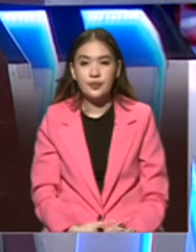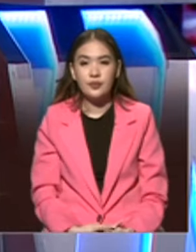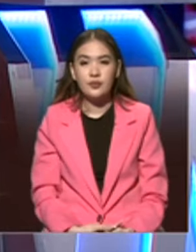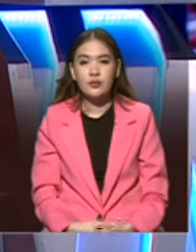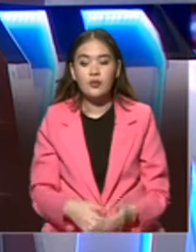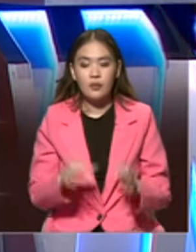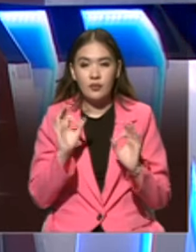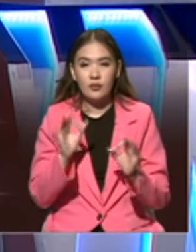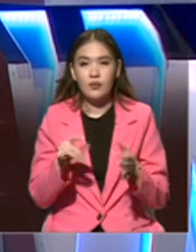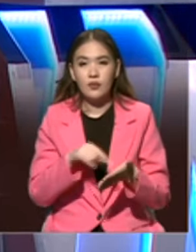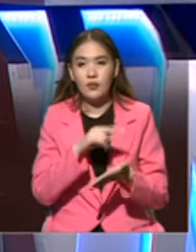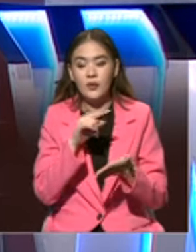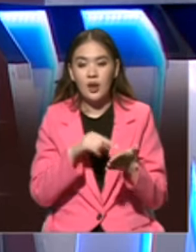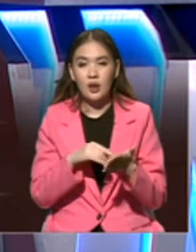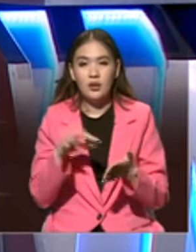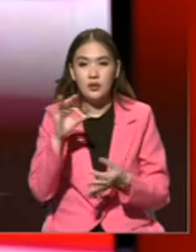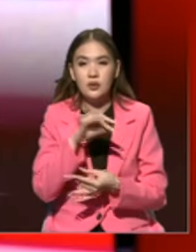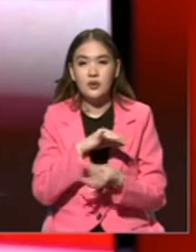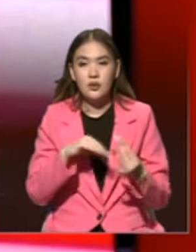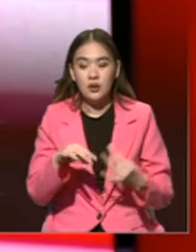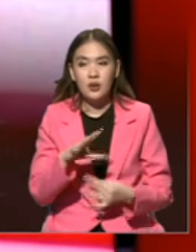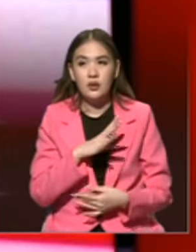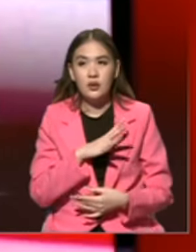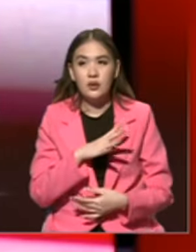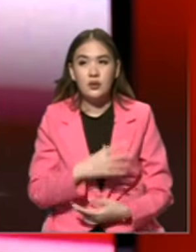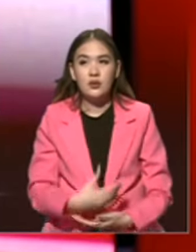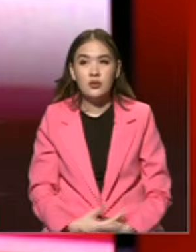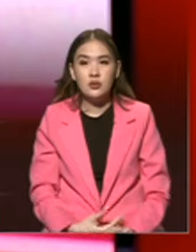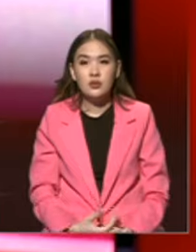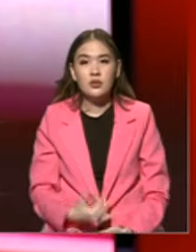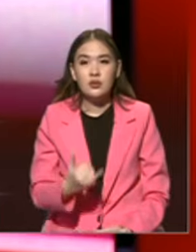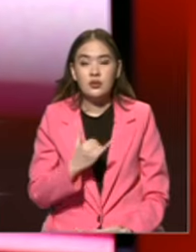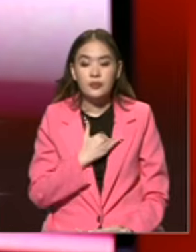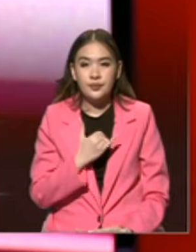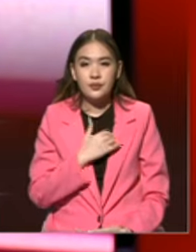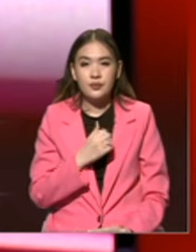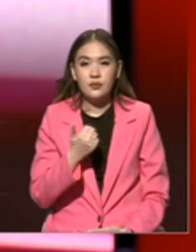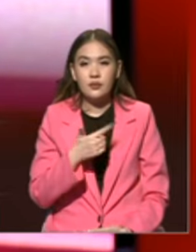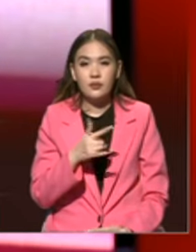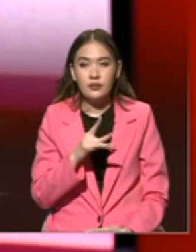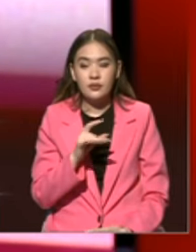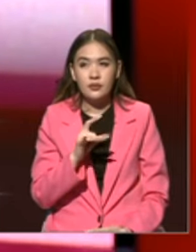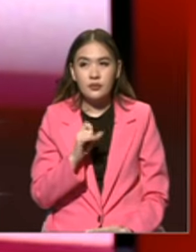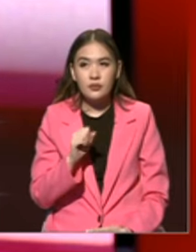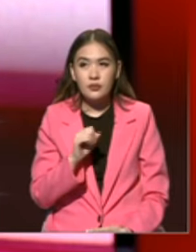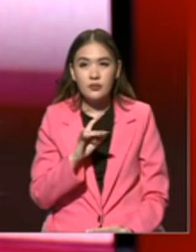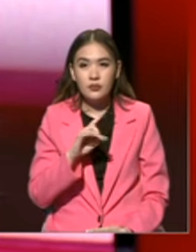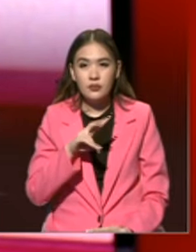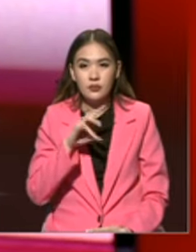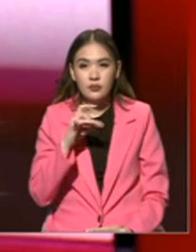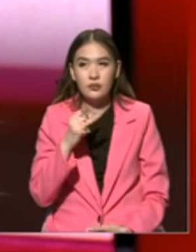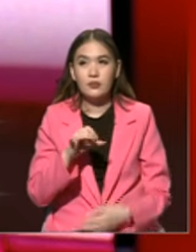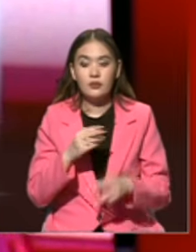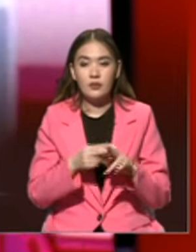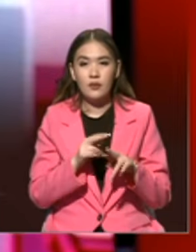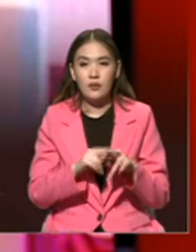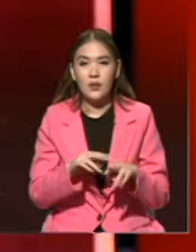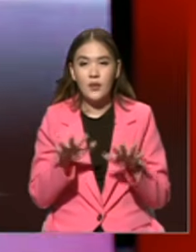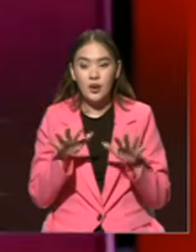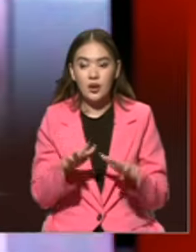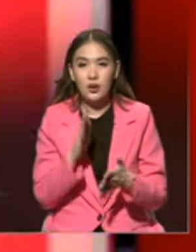көтерді азамат. Бізде аграрлық несие корпорациясы бар және Қазагрофинанс деген ұйым